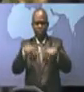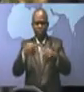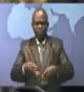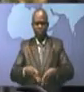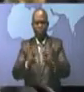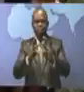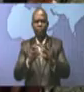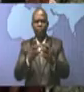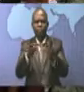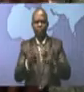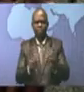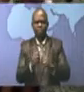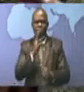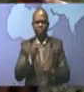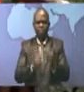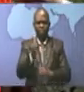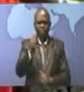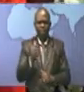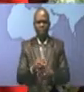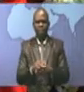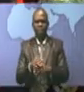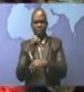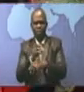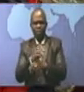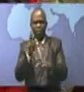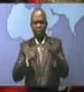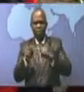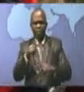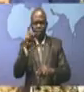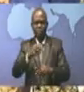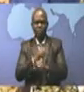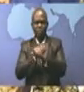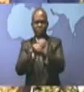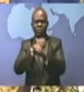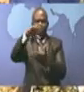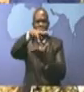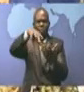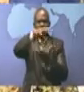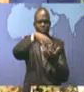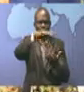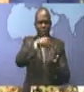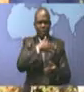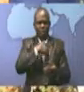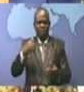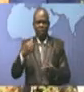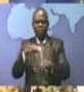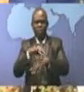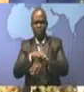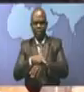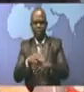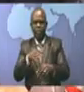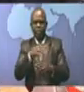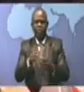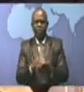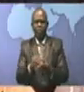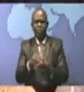l'insécurité. Chimilimana a conseillé la population de Kibago à préserver l'environnement et la terre arable en traçant des courbes